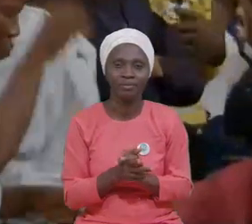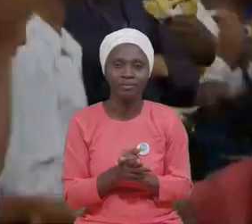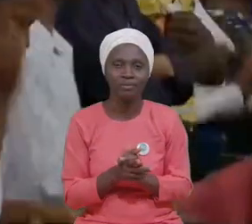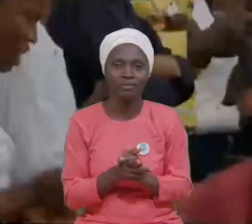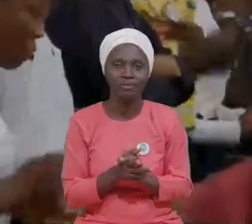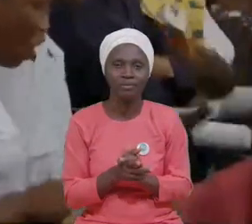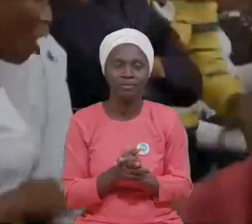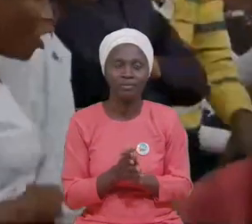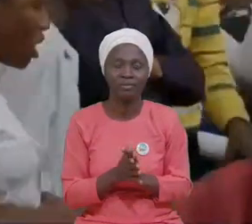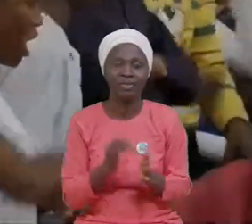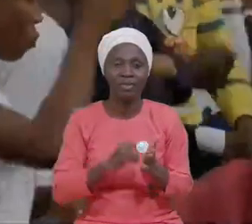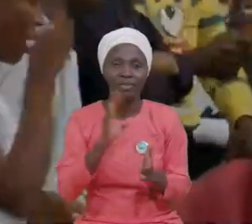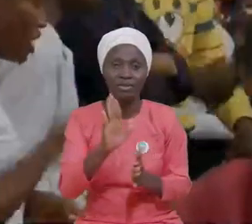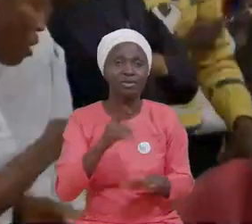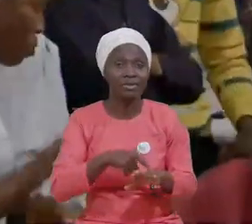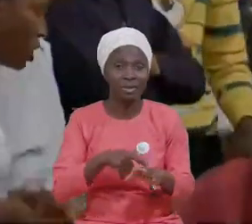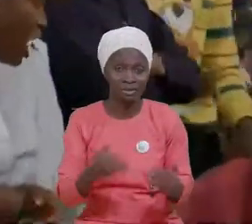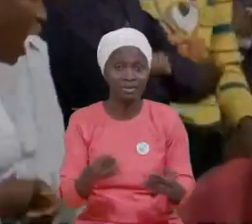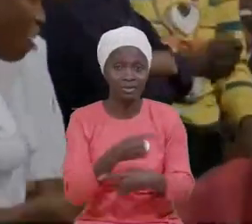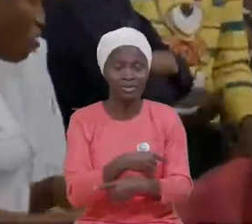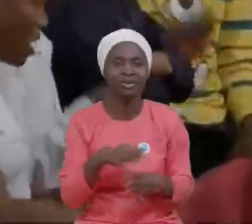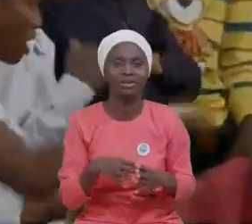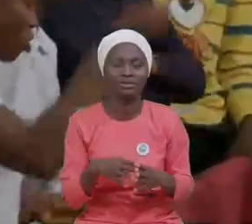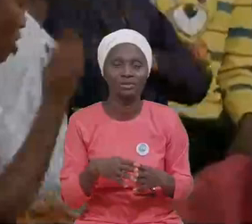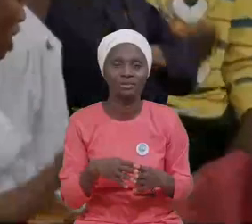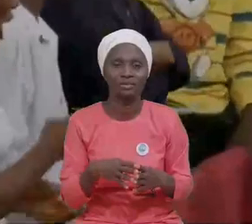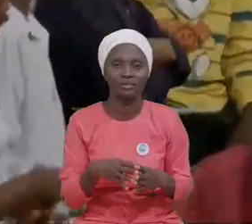Soyez vainqueur. C'est notre tour aujourd'hui.